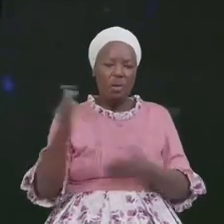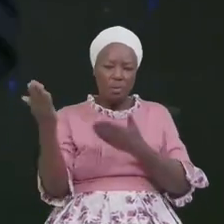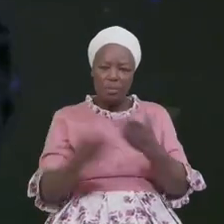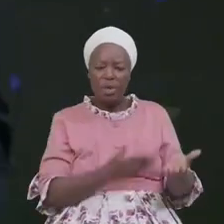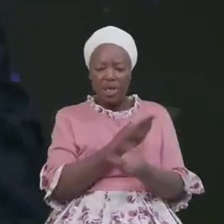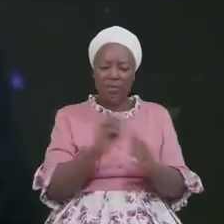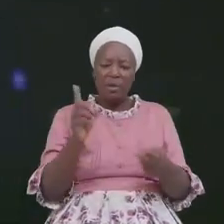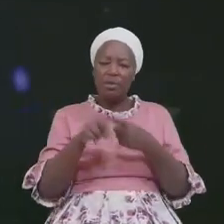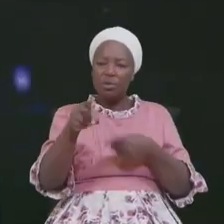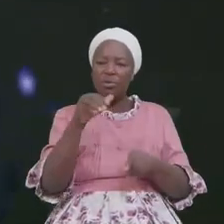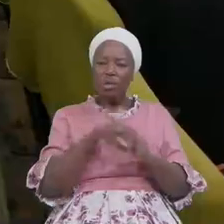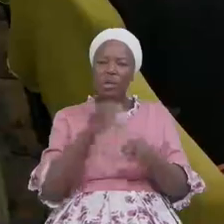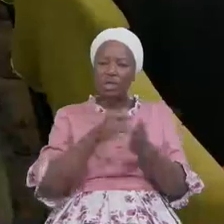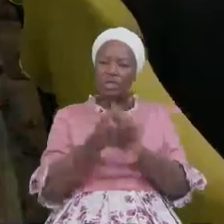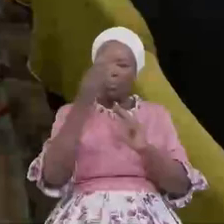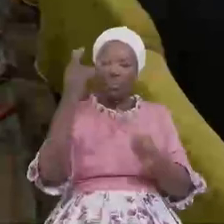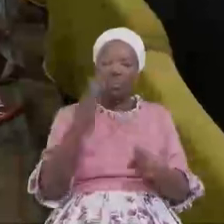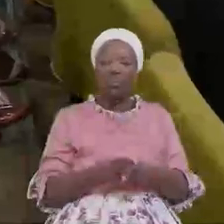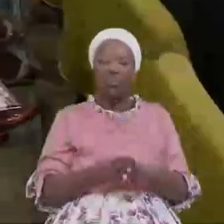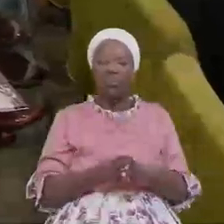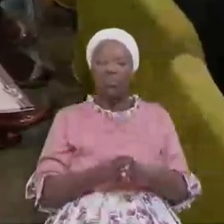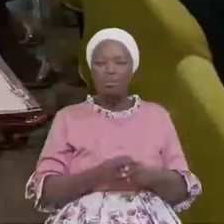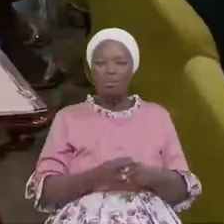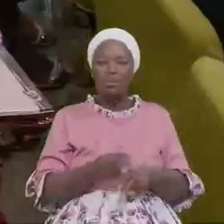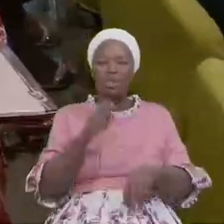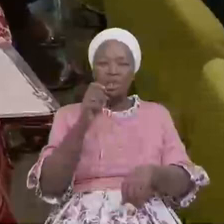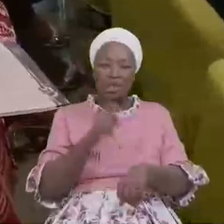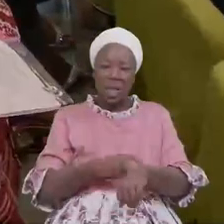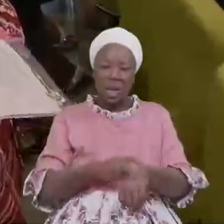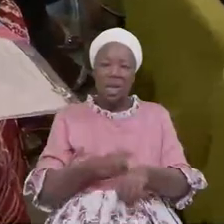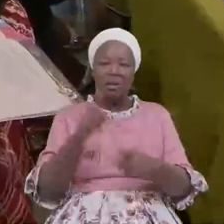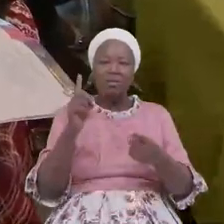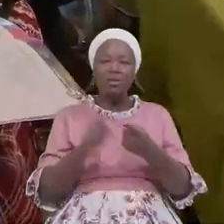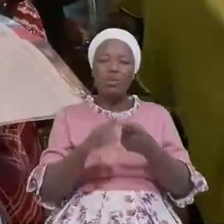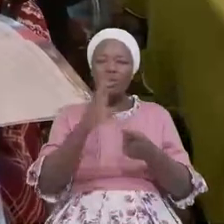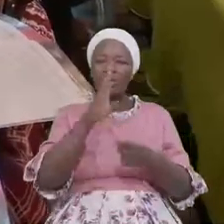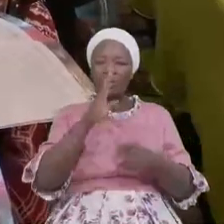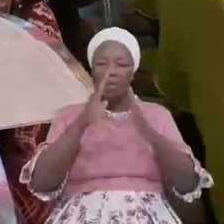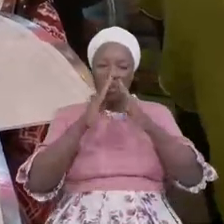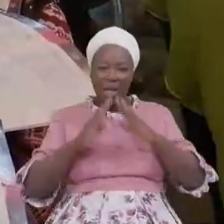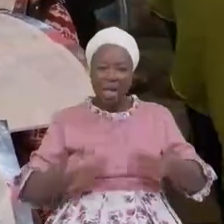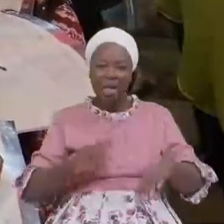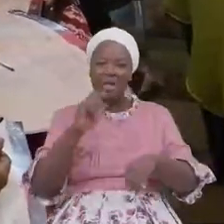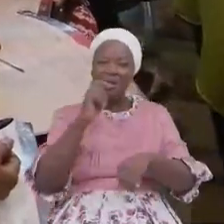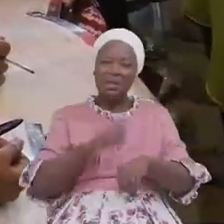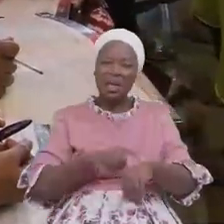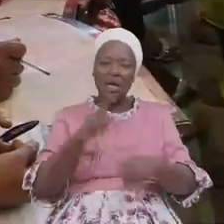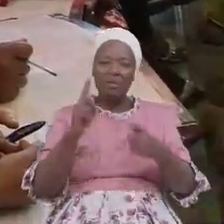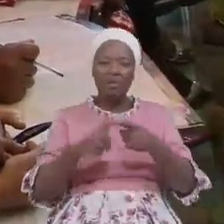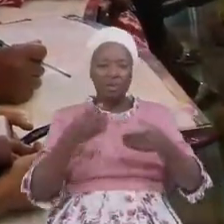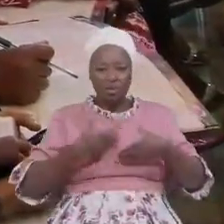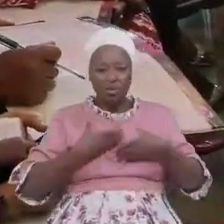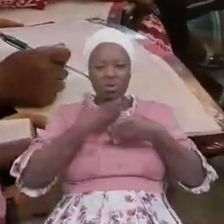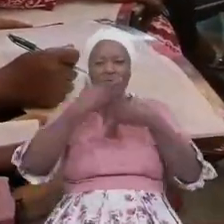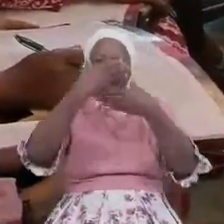vie au nom de Jésus. Il y a un moment pour être silencieux, il y a un temps pour crier, et il y a un